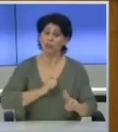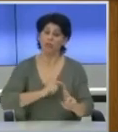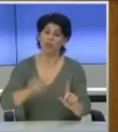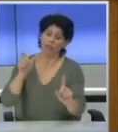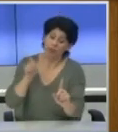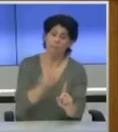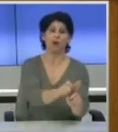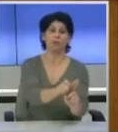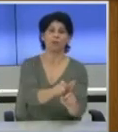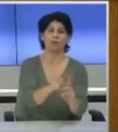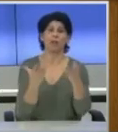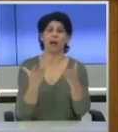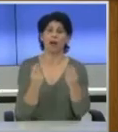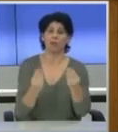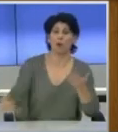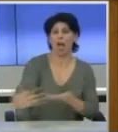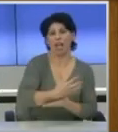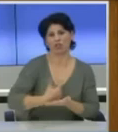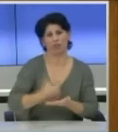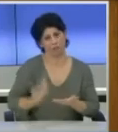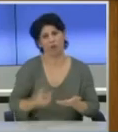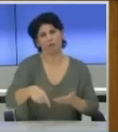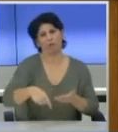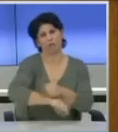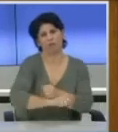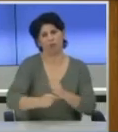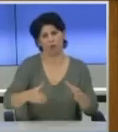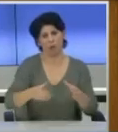θα αποκλειστούν από τα πολλά έσοδά τους.